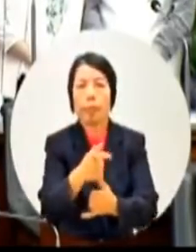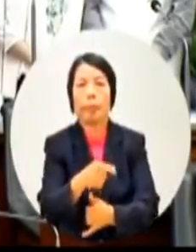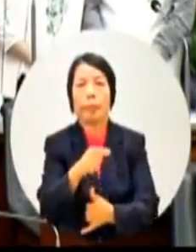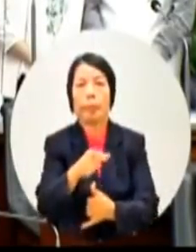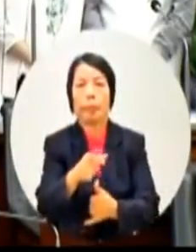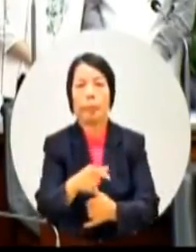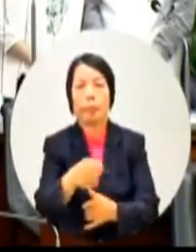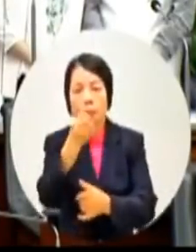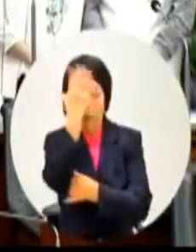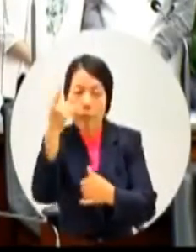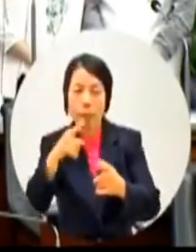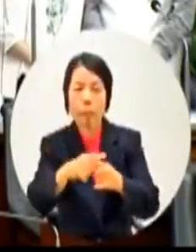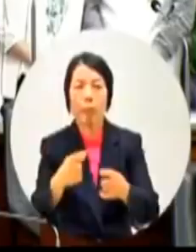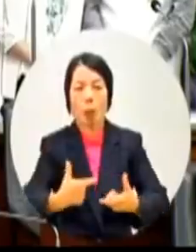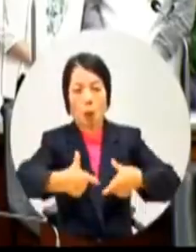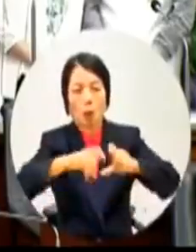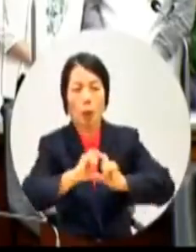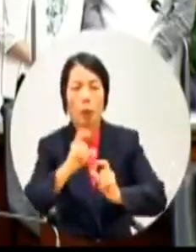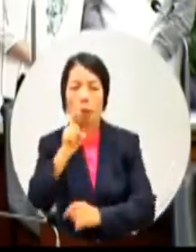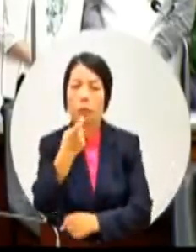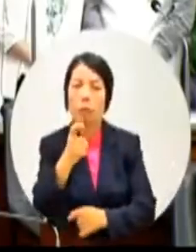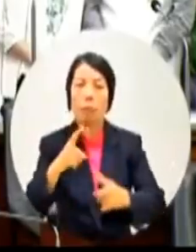来，晓得无？